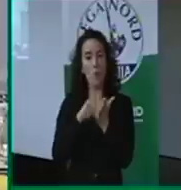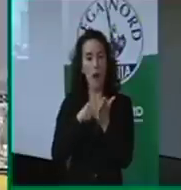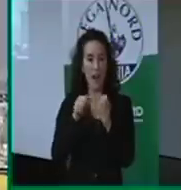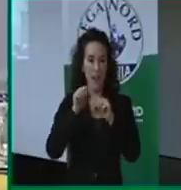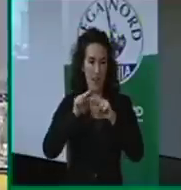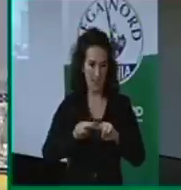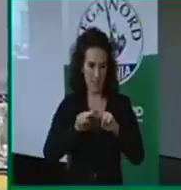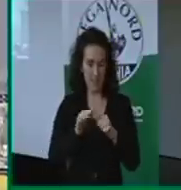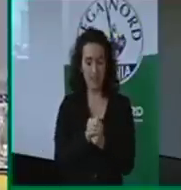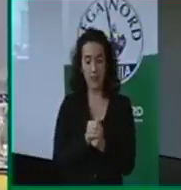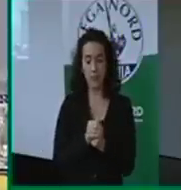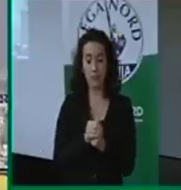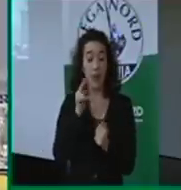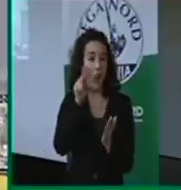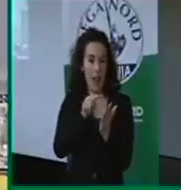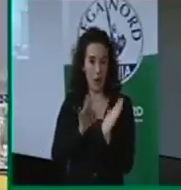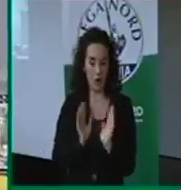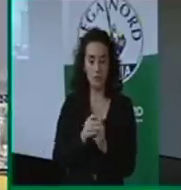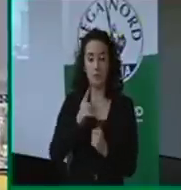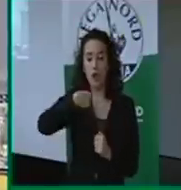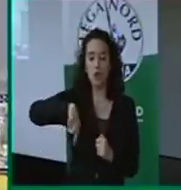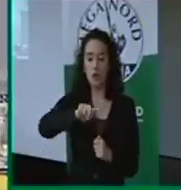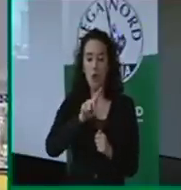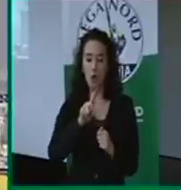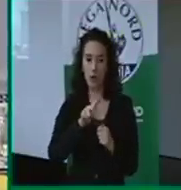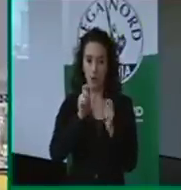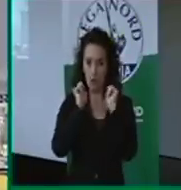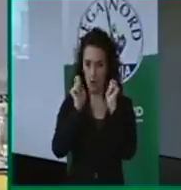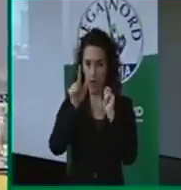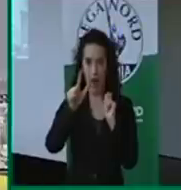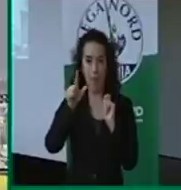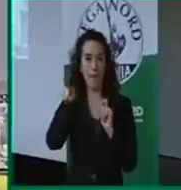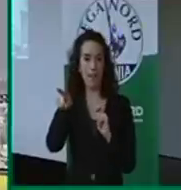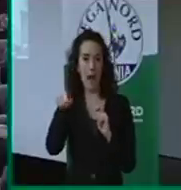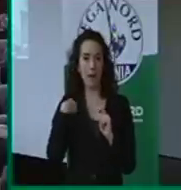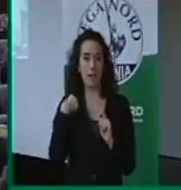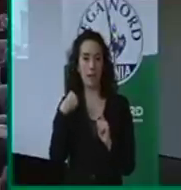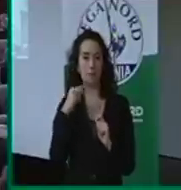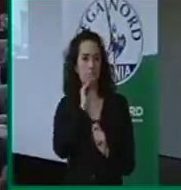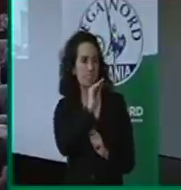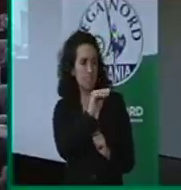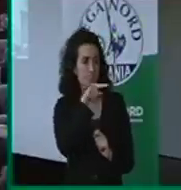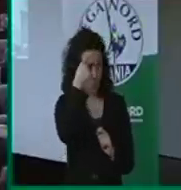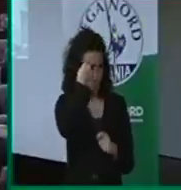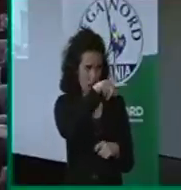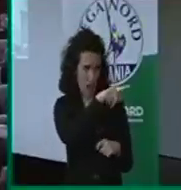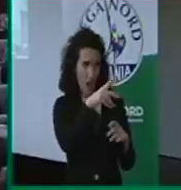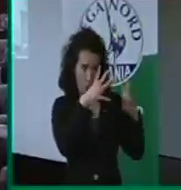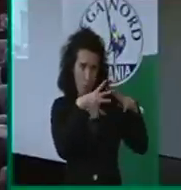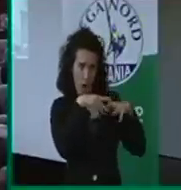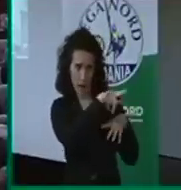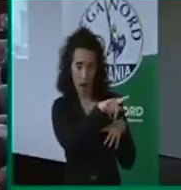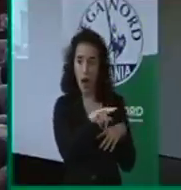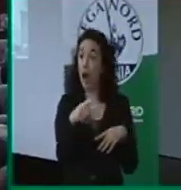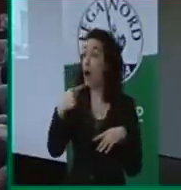lasciamo la parola gli abbiamo chiesto noi della Padania professor Borghi Ma allora vi sentite un po' in guerra con questo basta Eurotour Noi